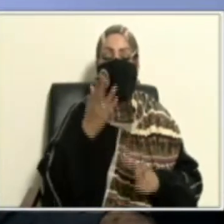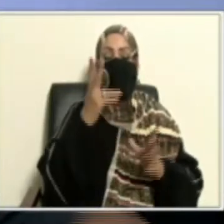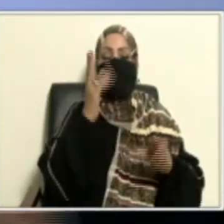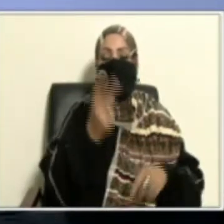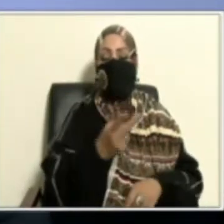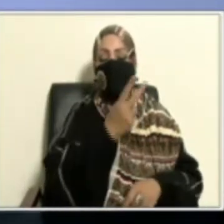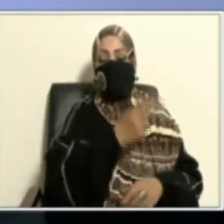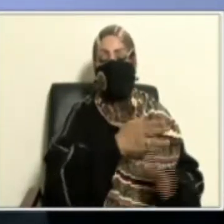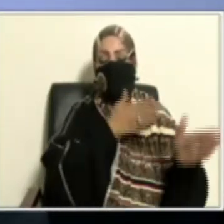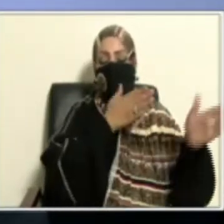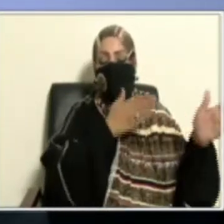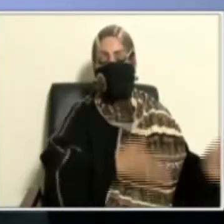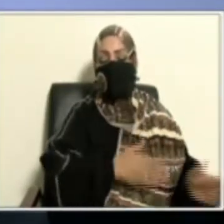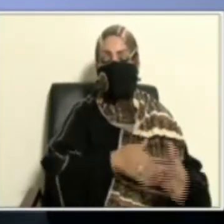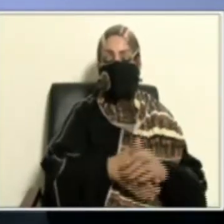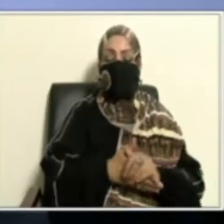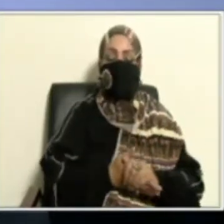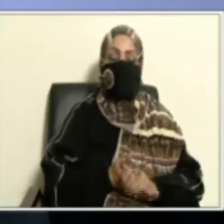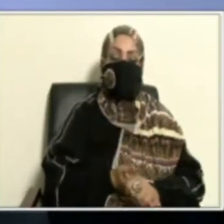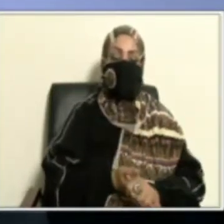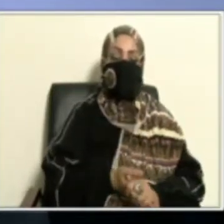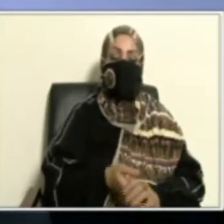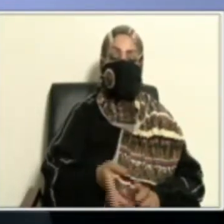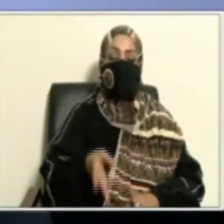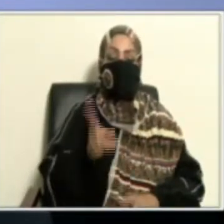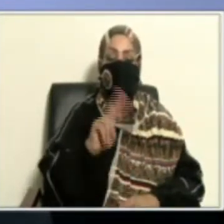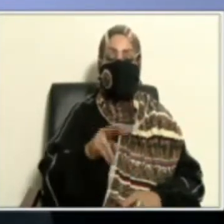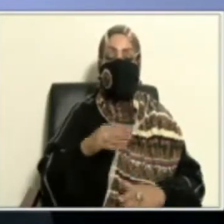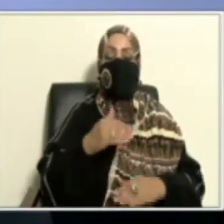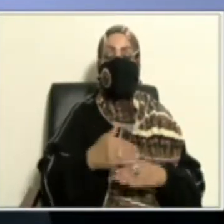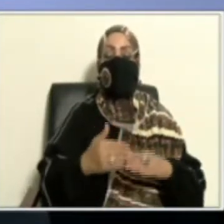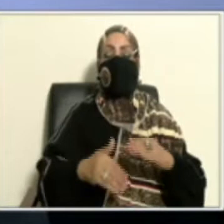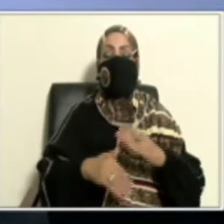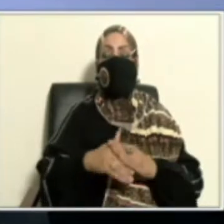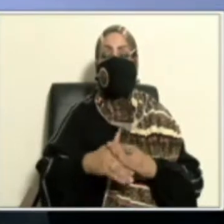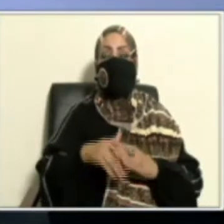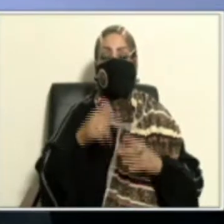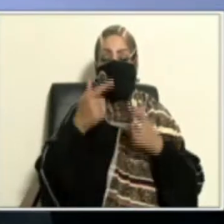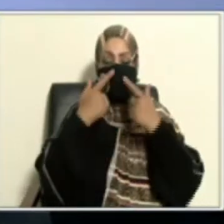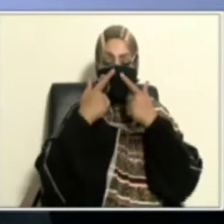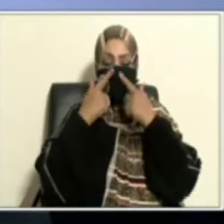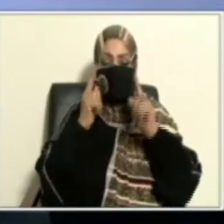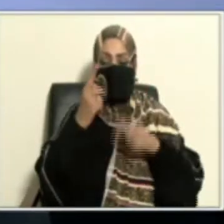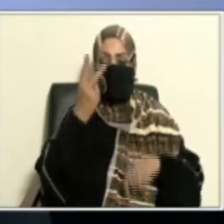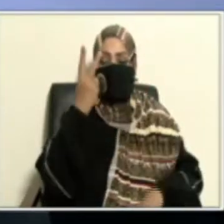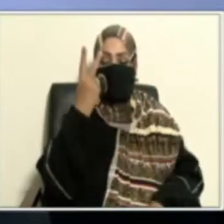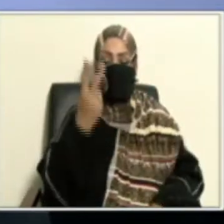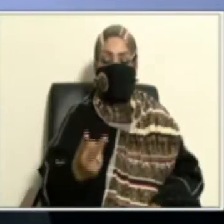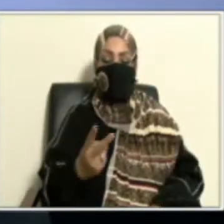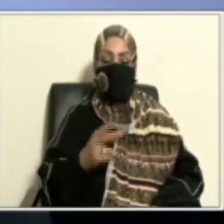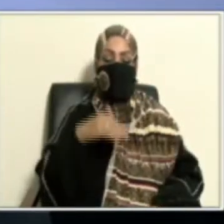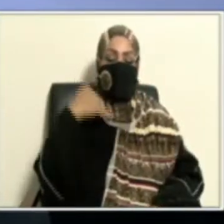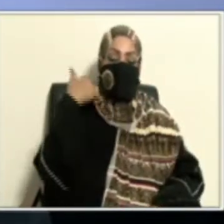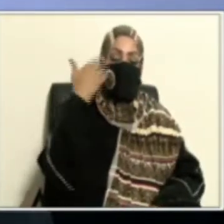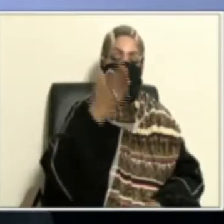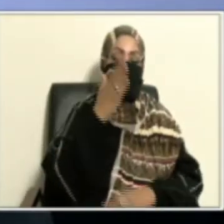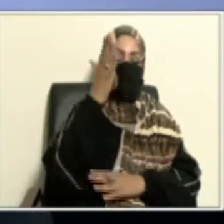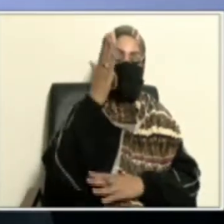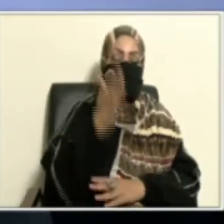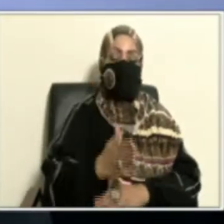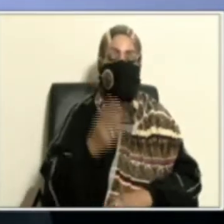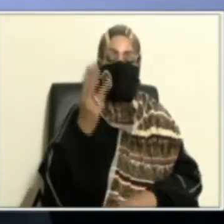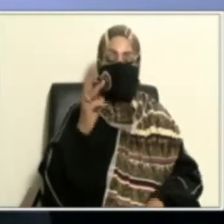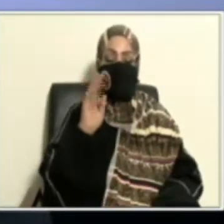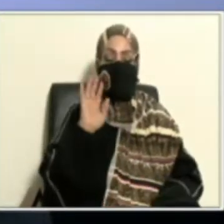فقط بعد المغرب، هذه من السنن الراتبة والسنن التي ينبغي الاهتمام بها. وينبغي